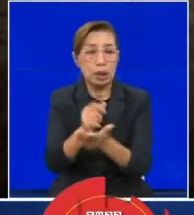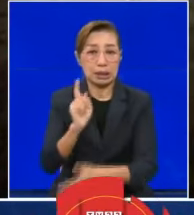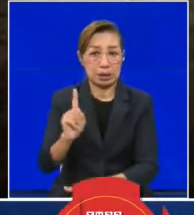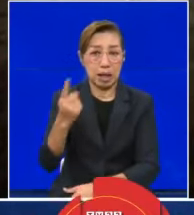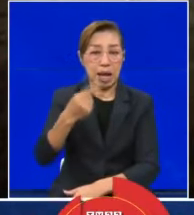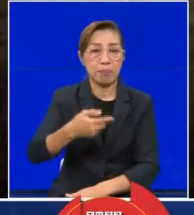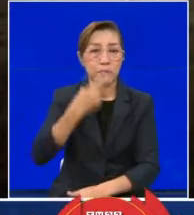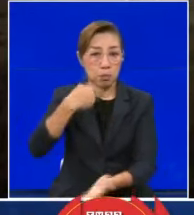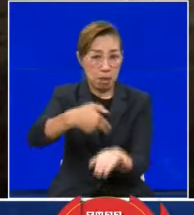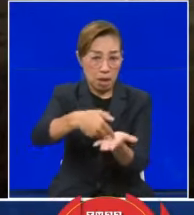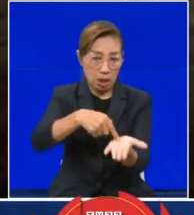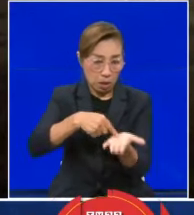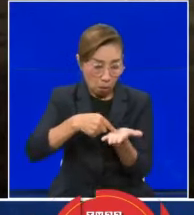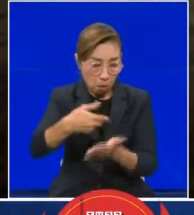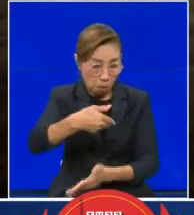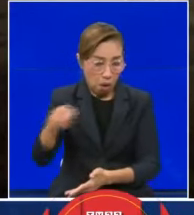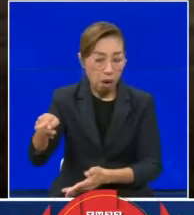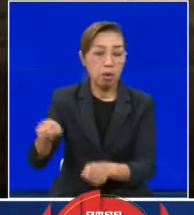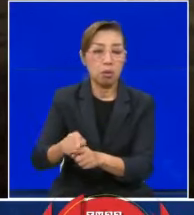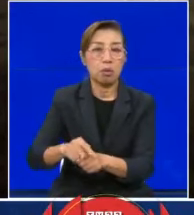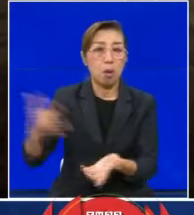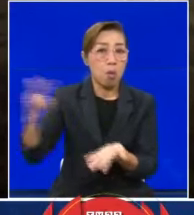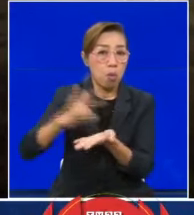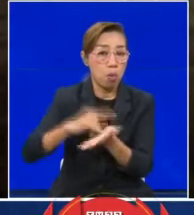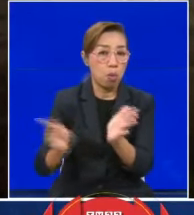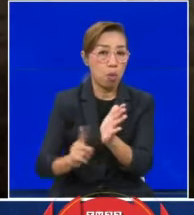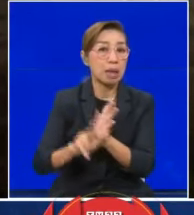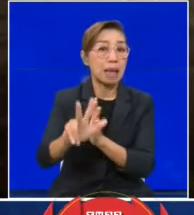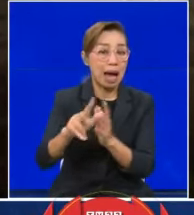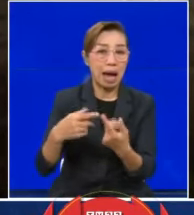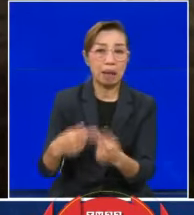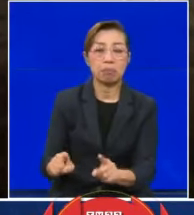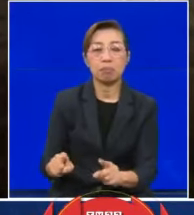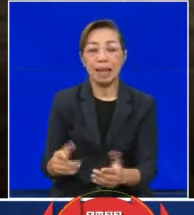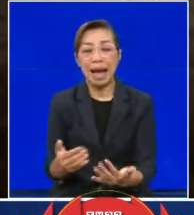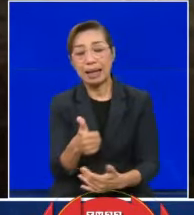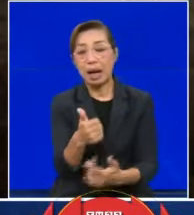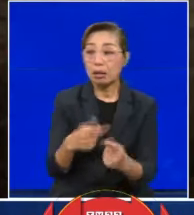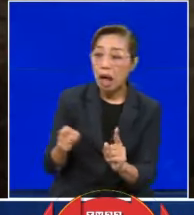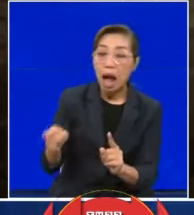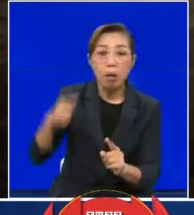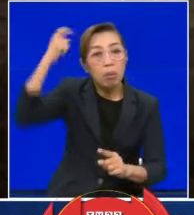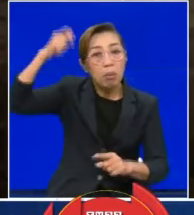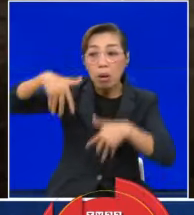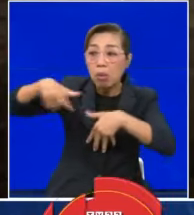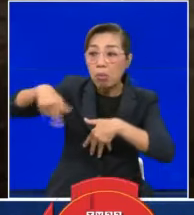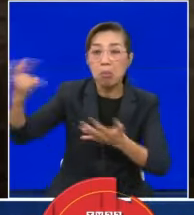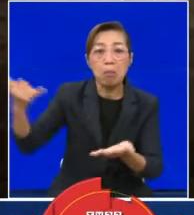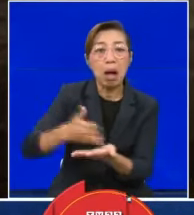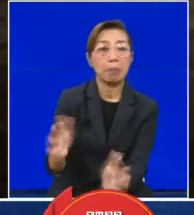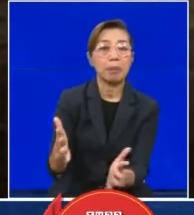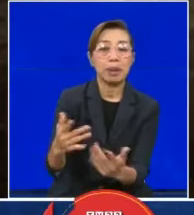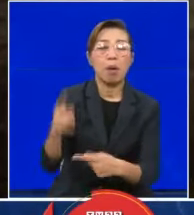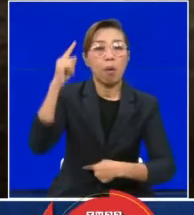ครั้งคาดว่าน่าจะมีประชาชนชาวเมียนมาข้ามชายแดนมาเยอะแต่สุดท้ายปรากฏว่าไม่มีก็เข้าใจว่าอาจจะมีการเจรจากันระหว่